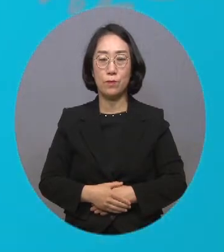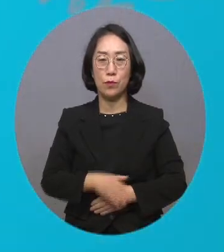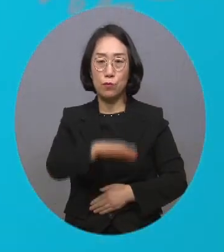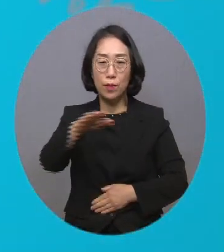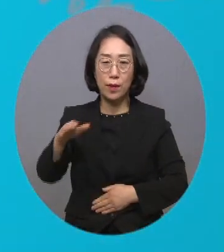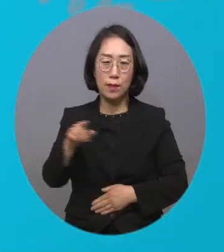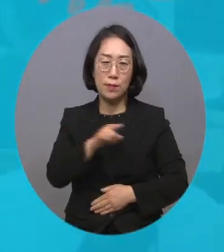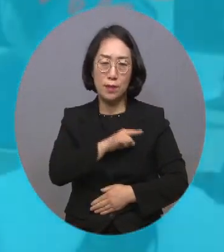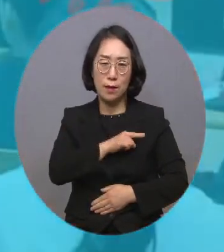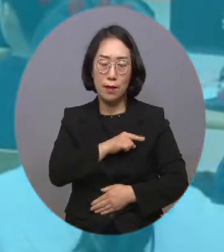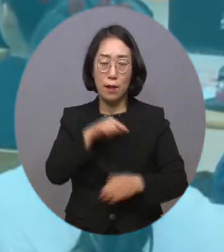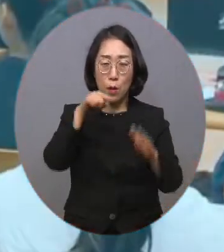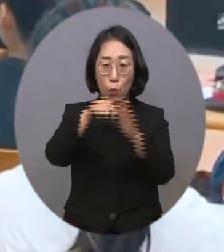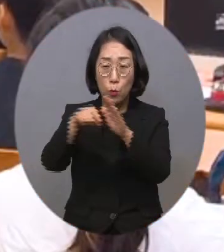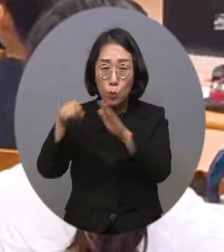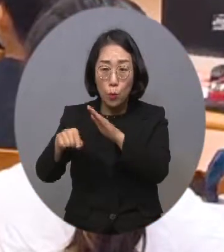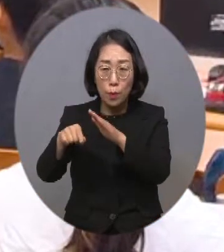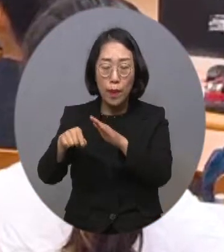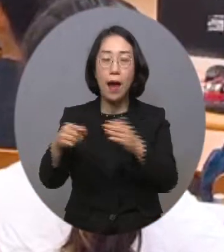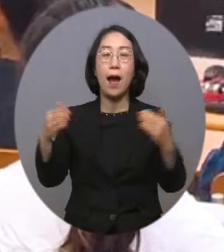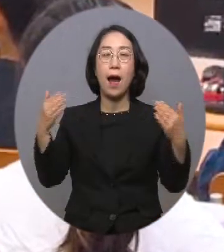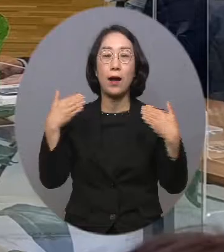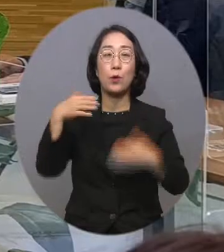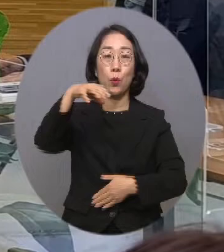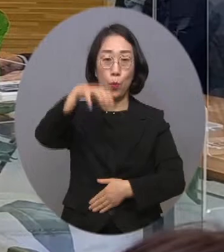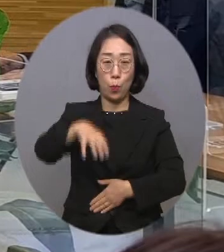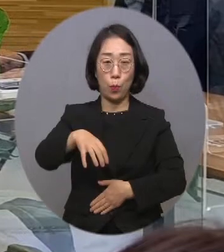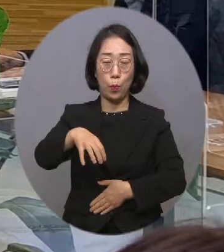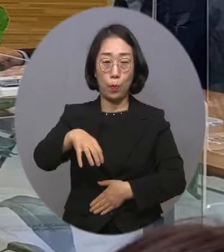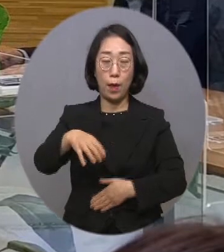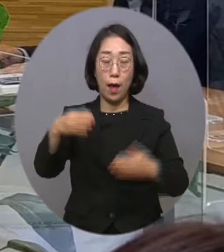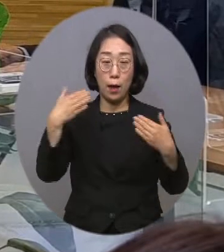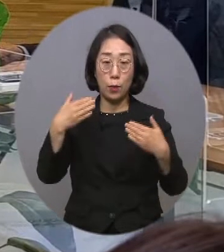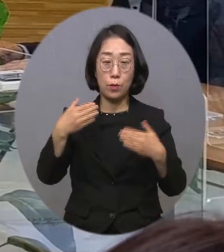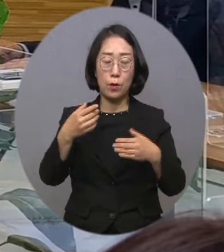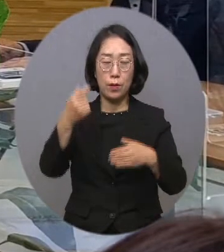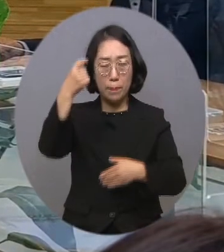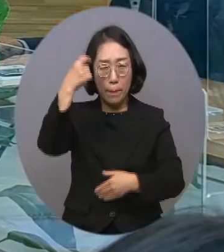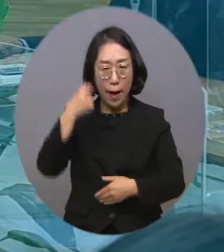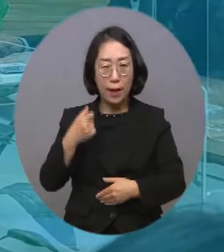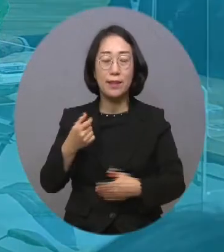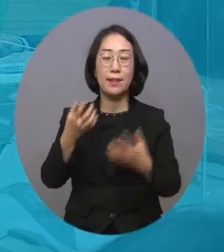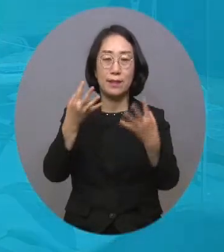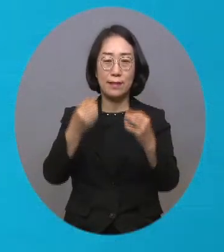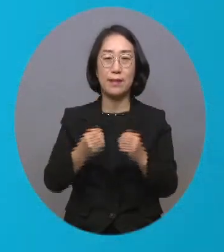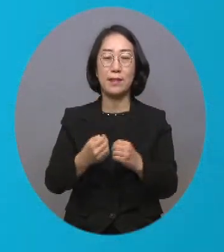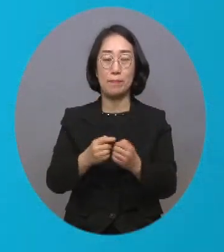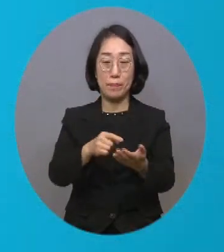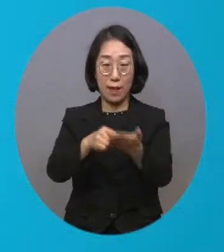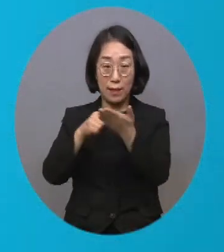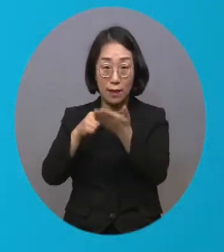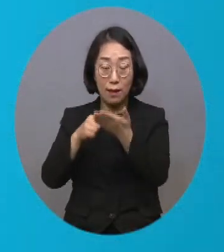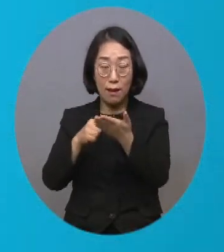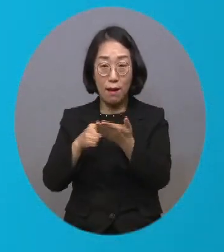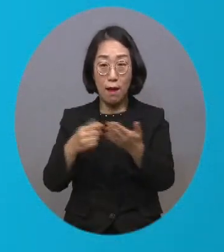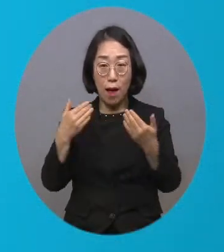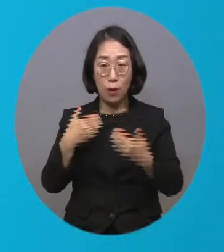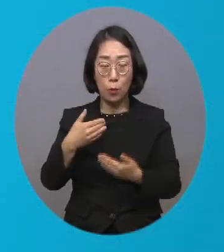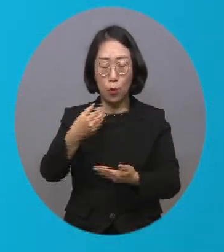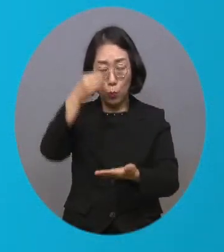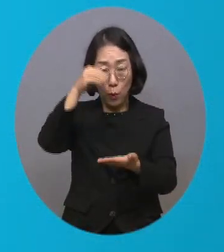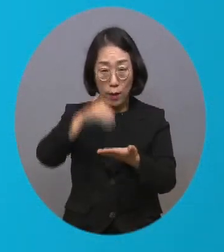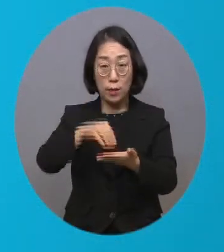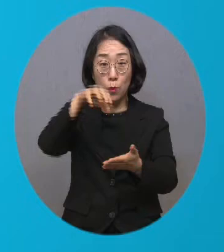저희가 가장 많이 나가는 곳이 학교다 보니까요, 학교에서 가장 많이 느끼는 것 같아요. 매년 들어가는 학교가 같은